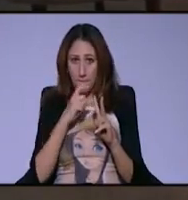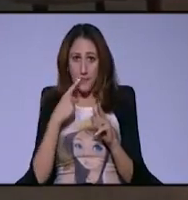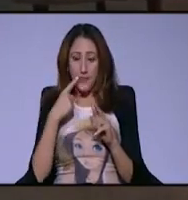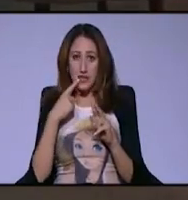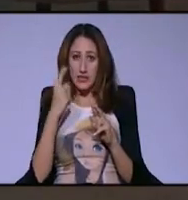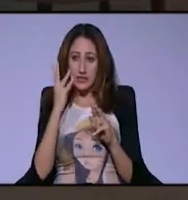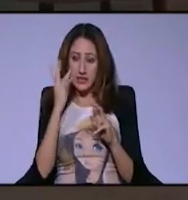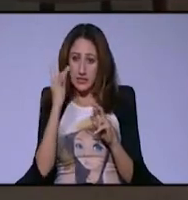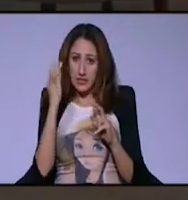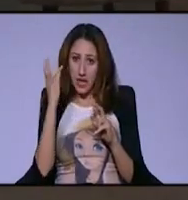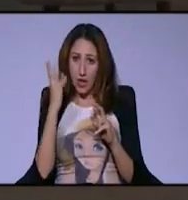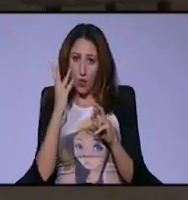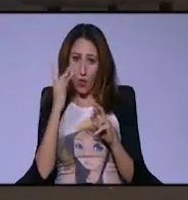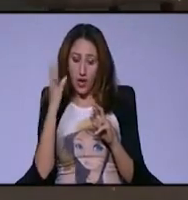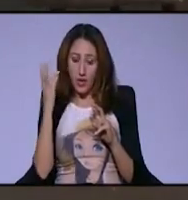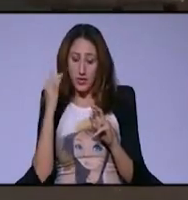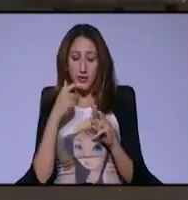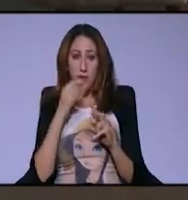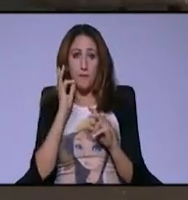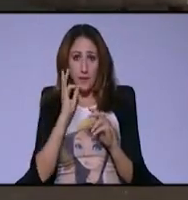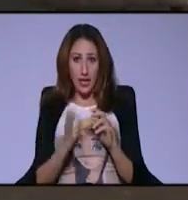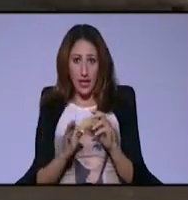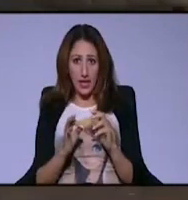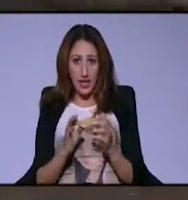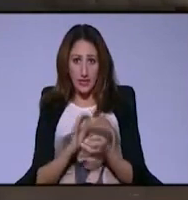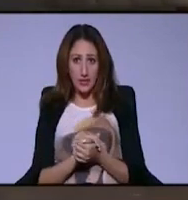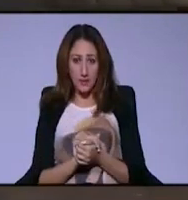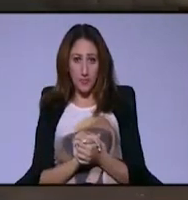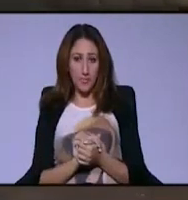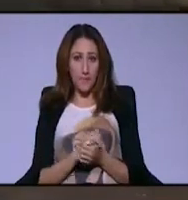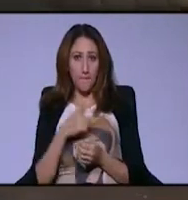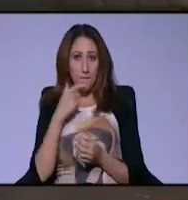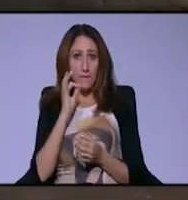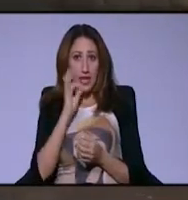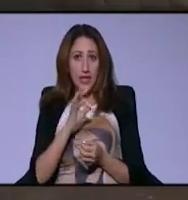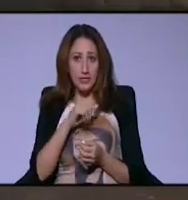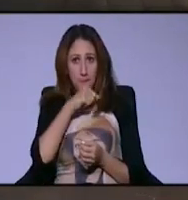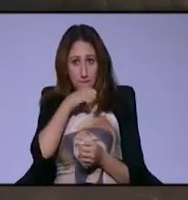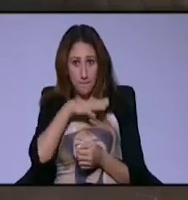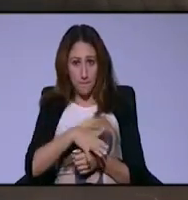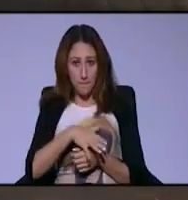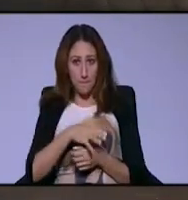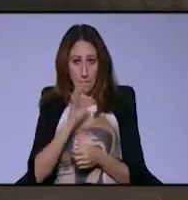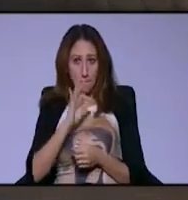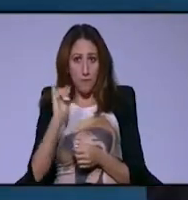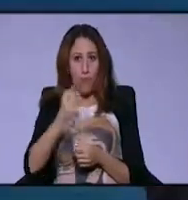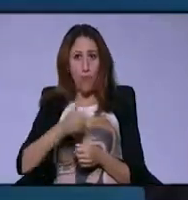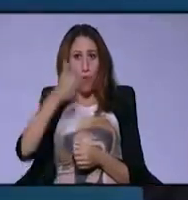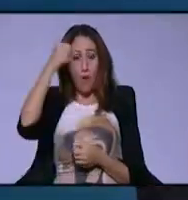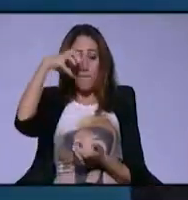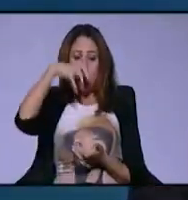وفي هذا الزمن، ونحتاج فيها إلى أن نقتبس من الهدي النبوي الشريف، هي قضية تعظيم قيمة الوطن.